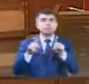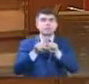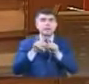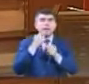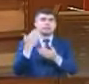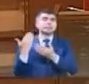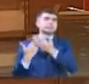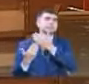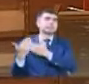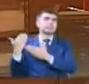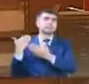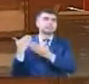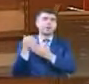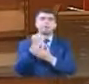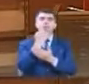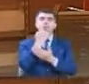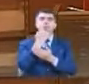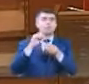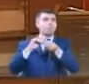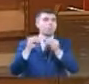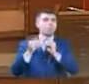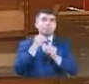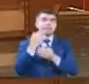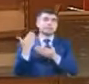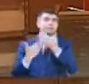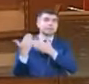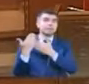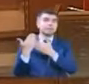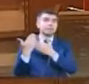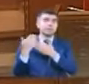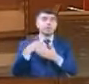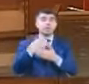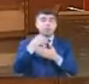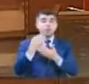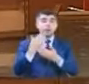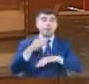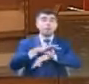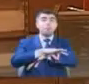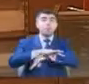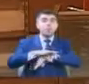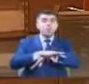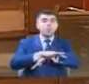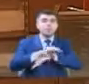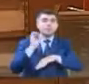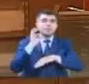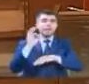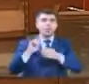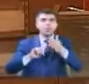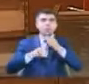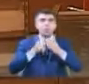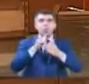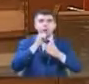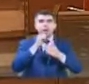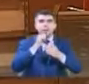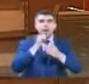التي تحدث عليها السيد النائب للاسف الشديد، لان احنا لقينا المكتب الوطني كان على حافه الكارثه، ولولا اننا